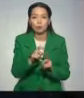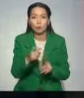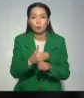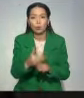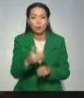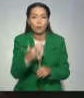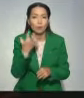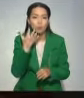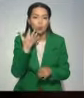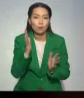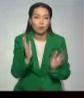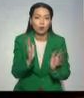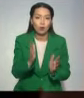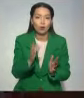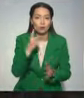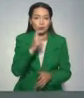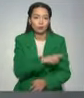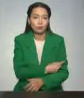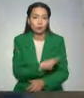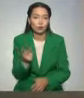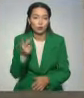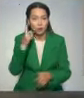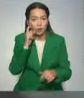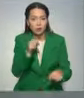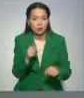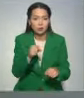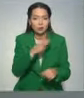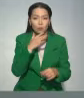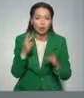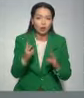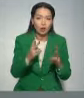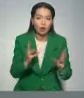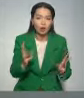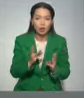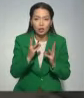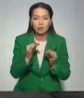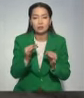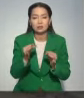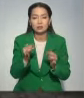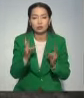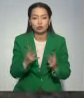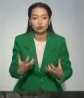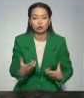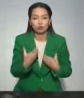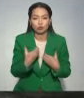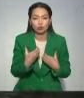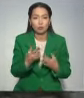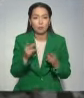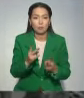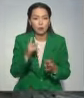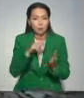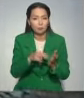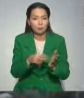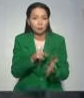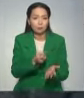беременности по сообщениям Медиков у обоих сотрясений головного мозга Множественные раны ожоги и посттравматический Шок пострадавших